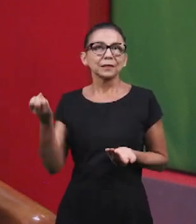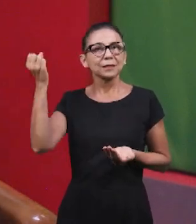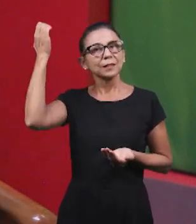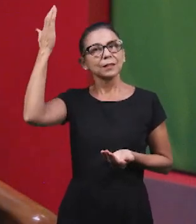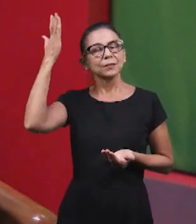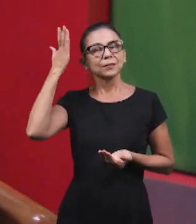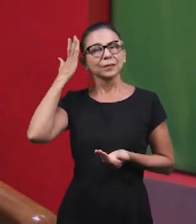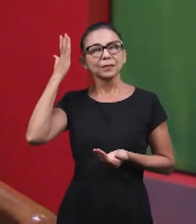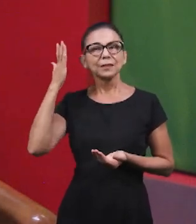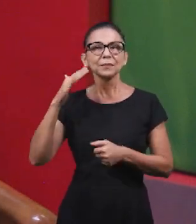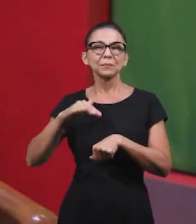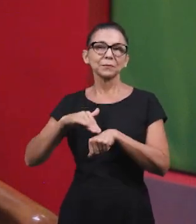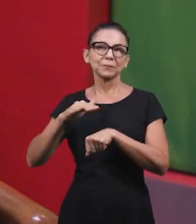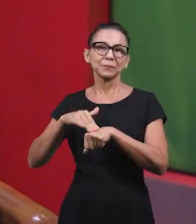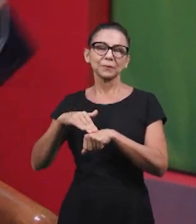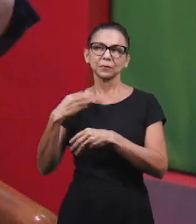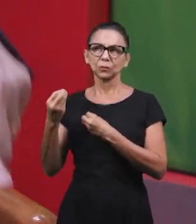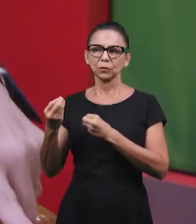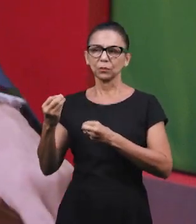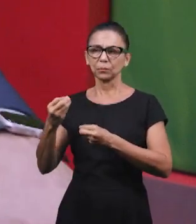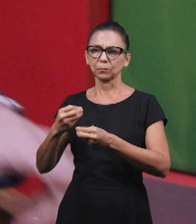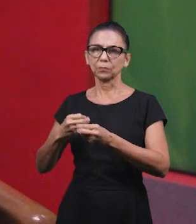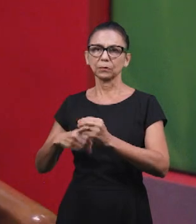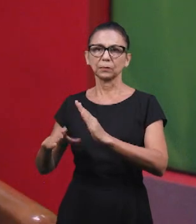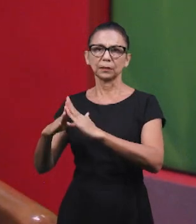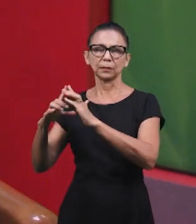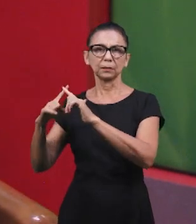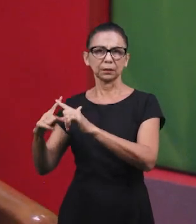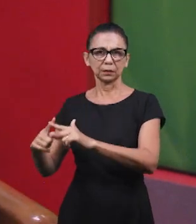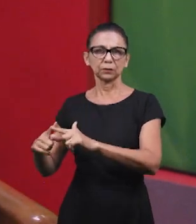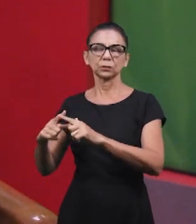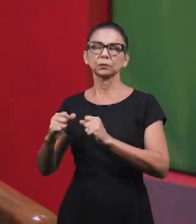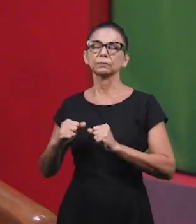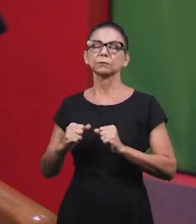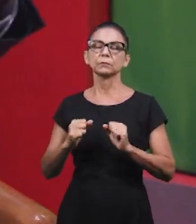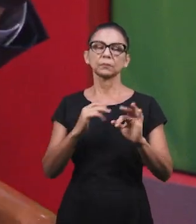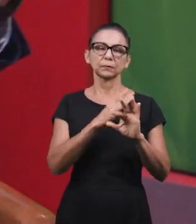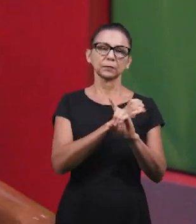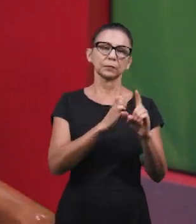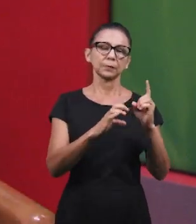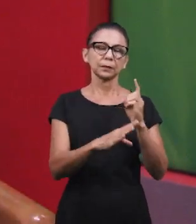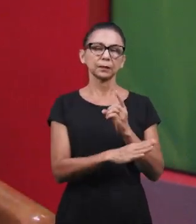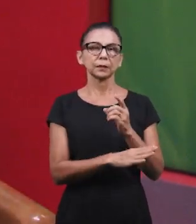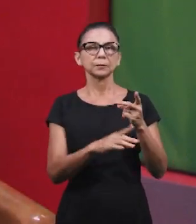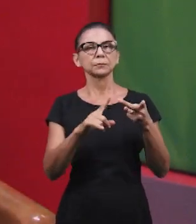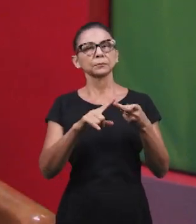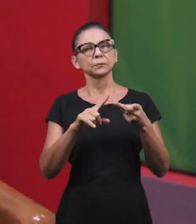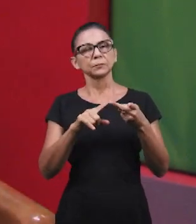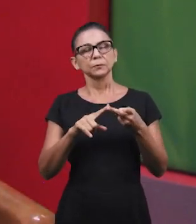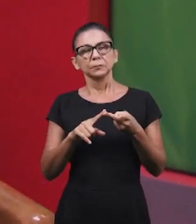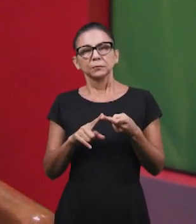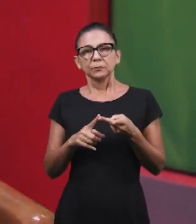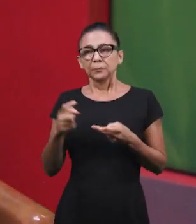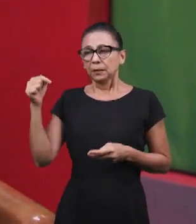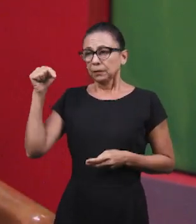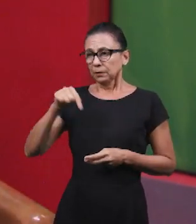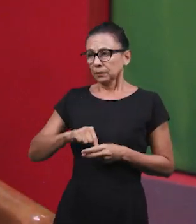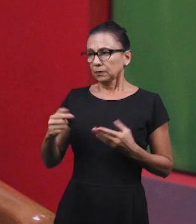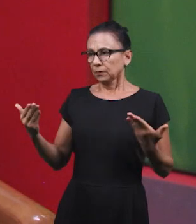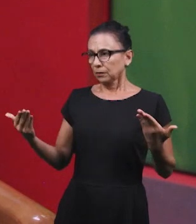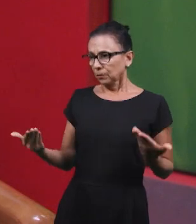publique dominicale, dans le moment comme celui-là que nous avons, dans la communion du